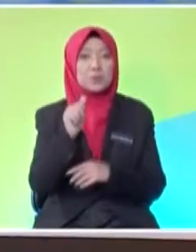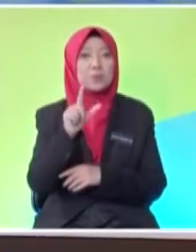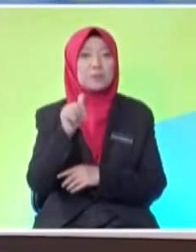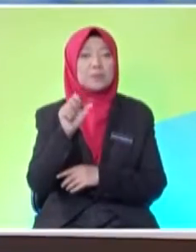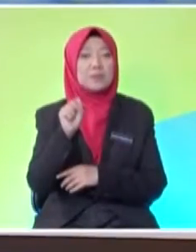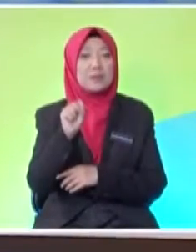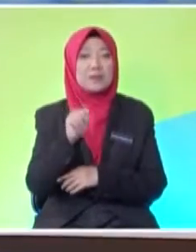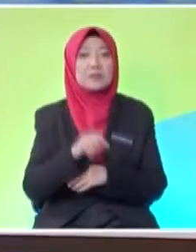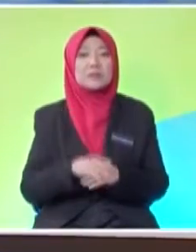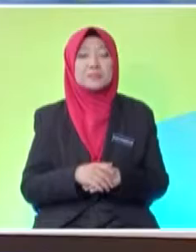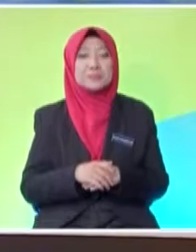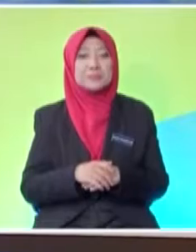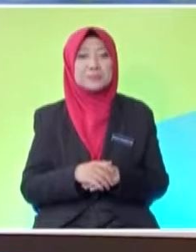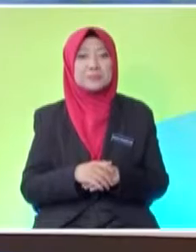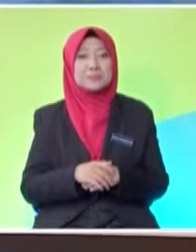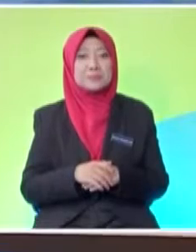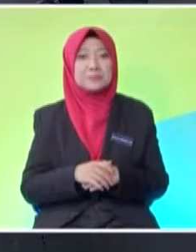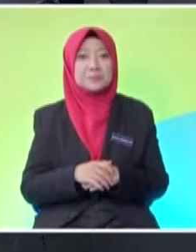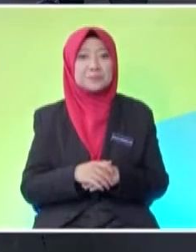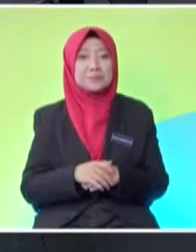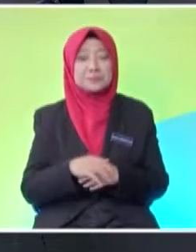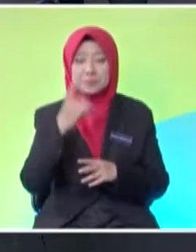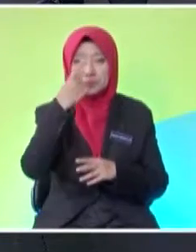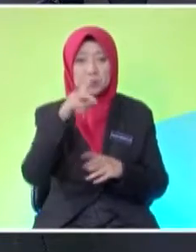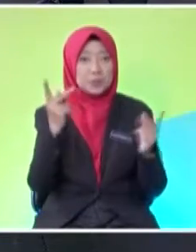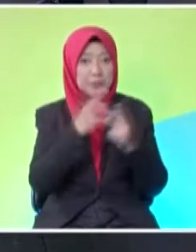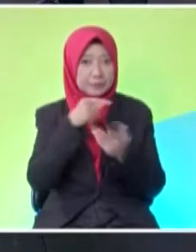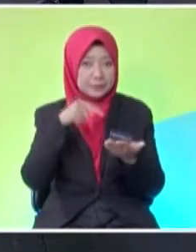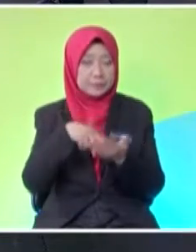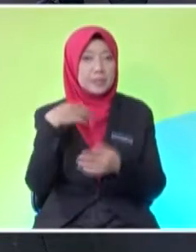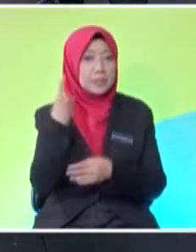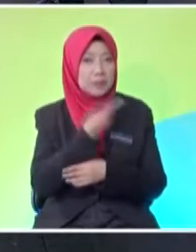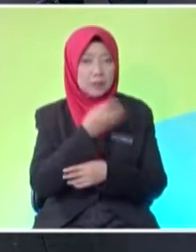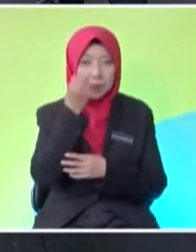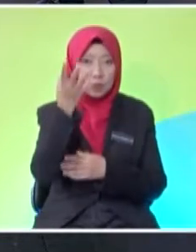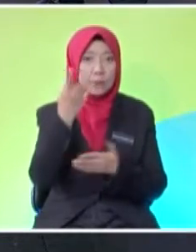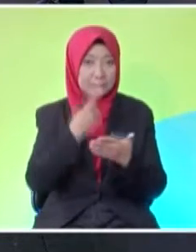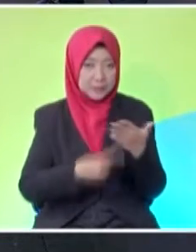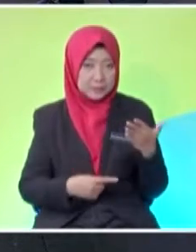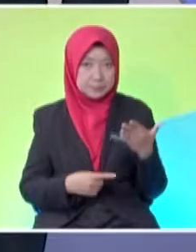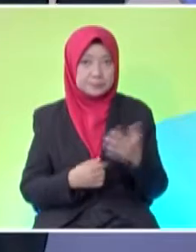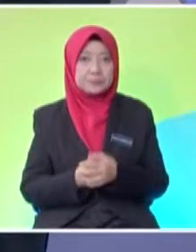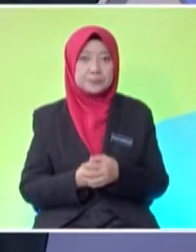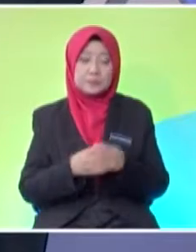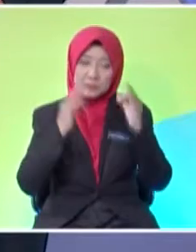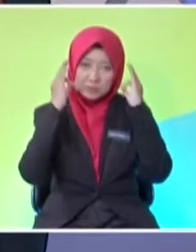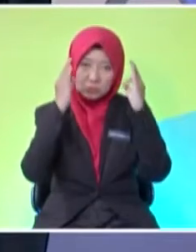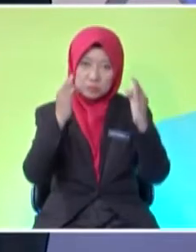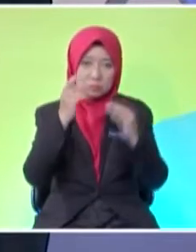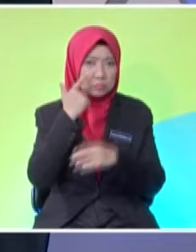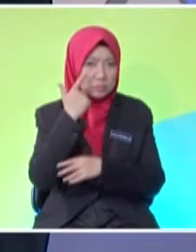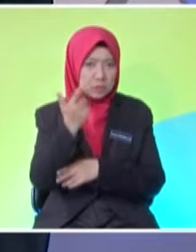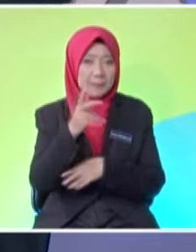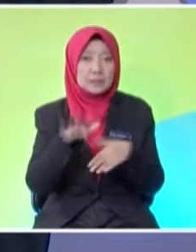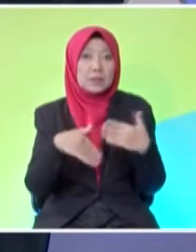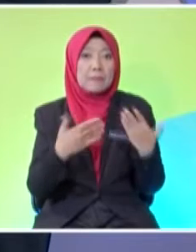Cikgu Muhammad Ilyas Imam. Okey Cikgu, untuk segmen ini kita nak tekankan berkaitan apa? Okey, untuk segmen ini kita akan lihat bagaimana